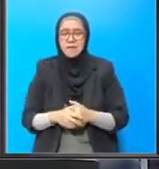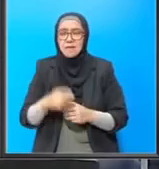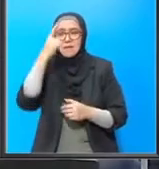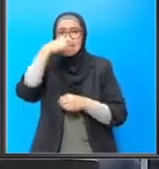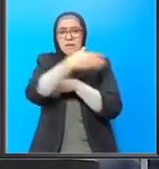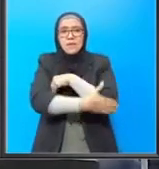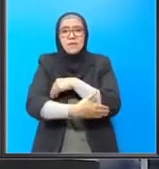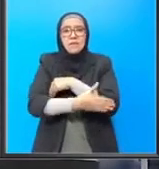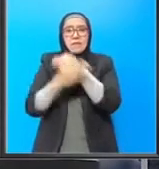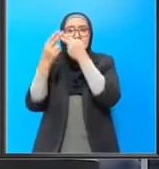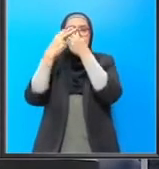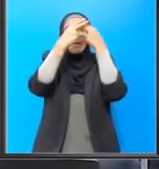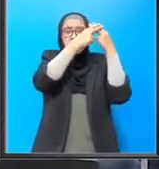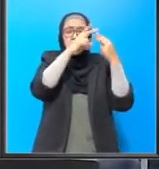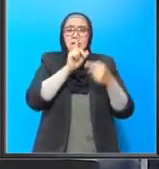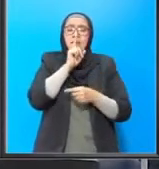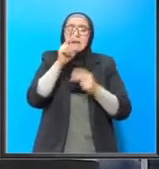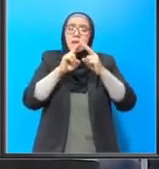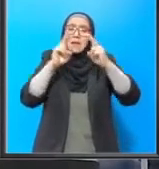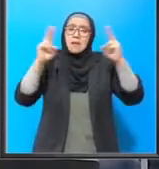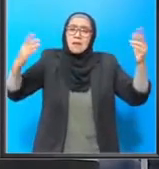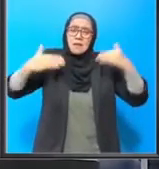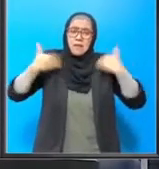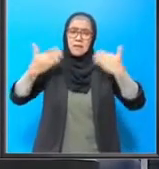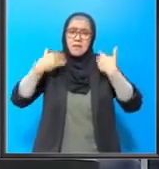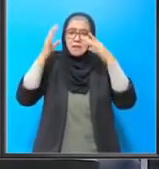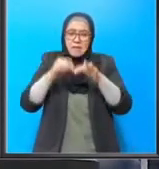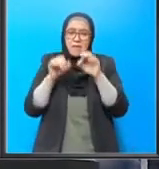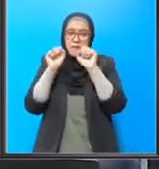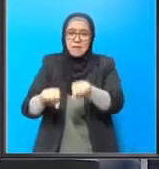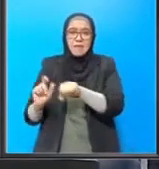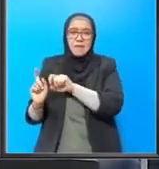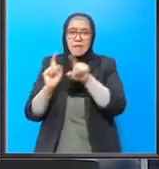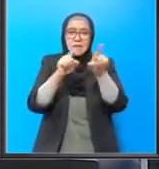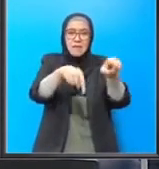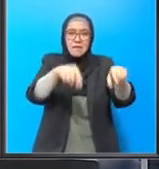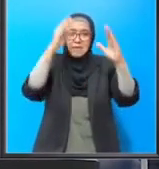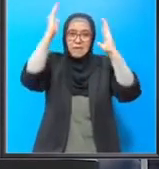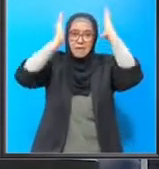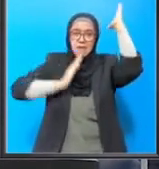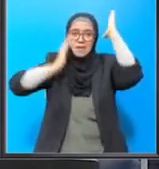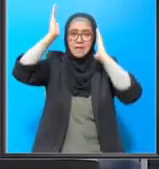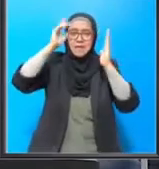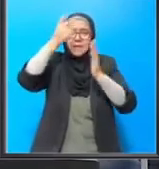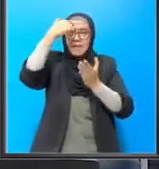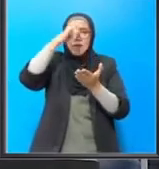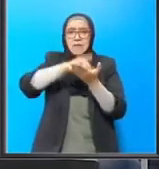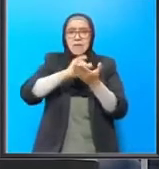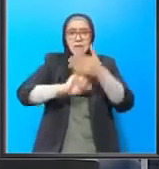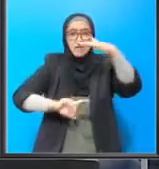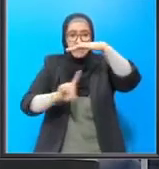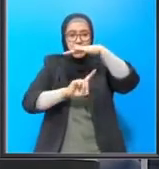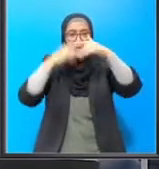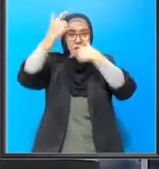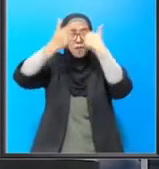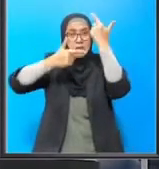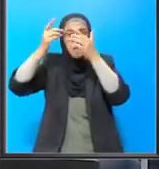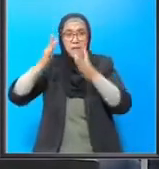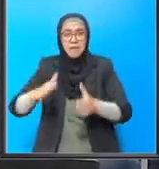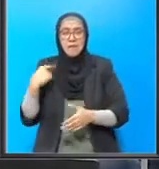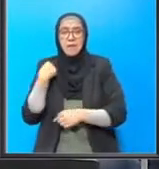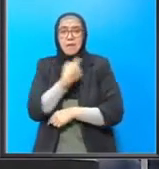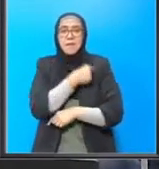ini mereka sangat gembira kalau boleh datang ke Malaysia Jadi sebab itu dasar pelancongan kita kalau